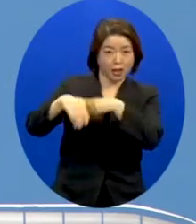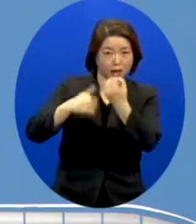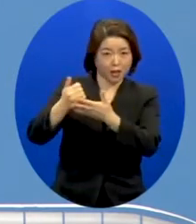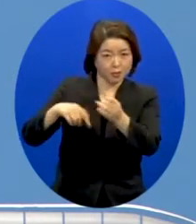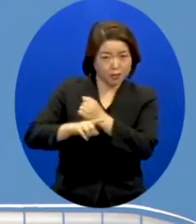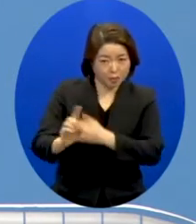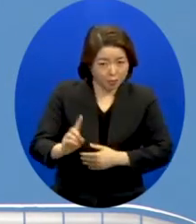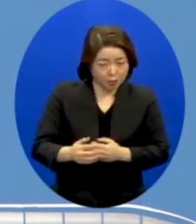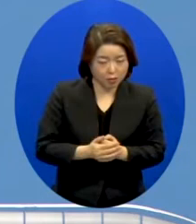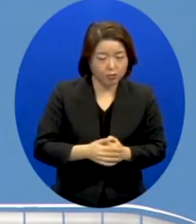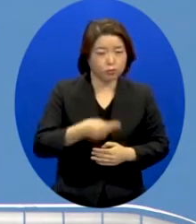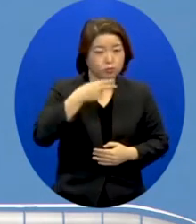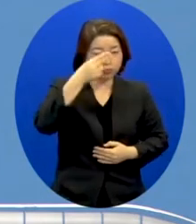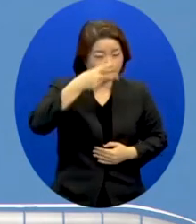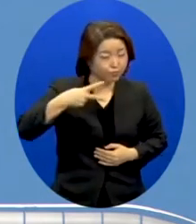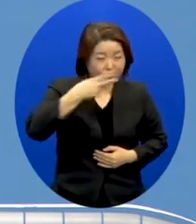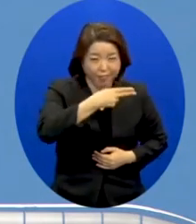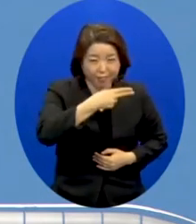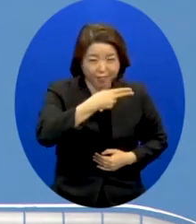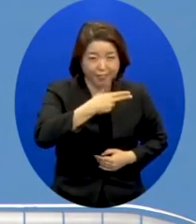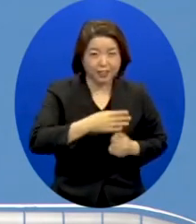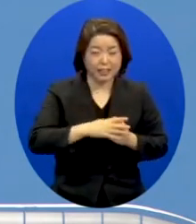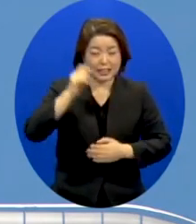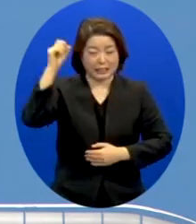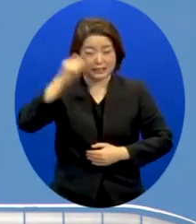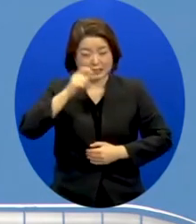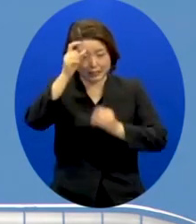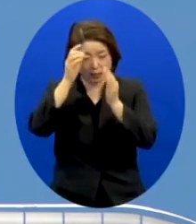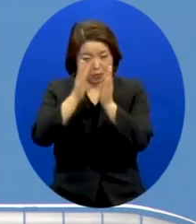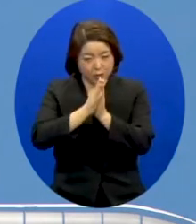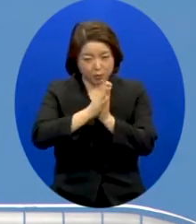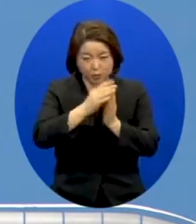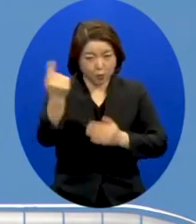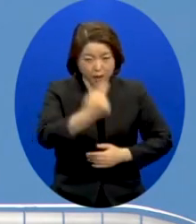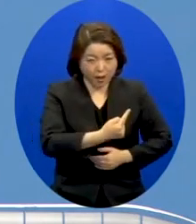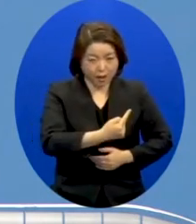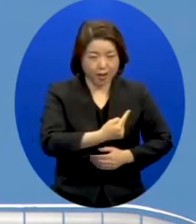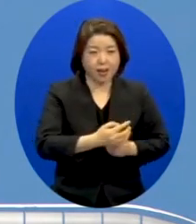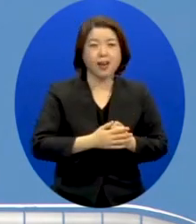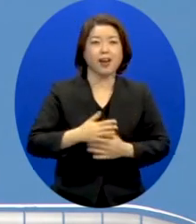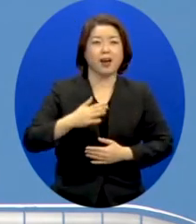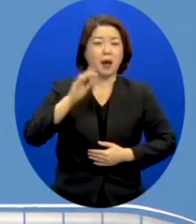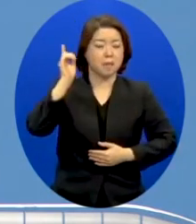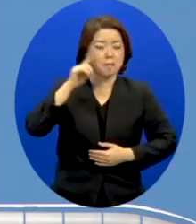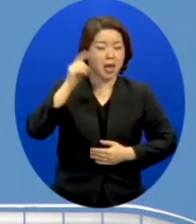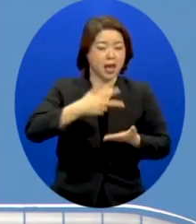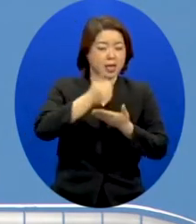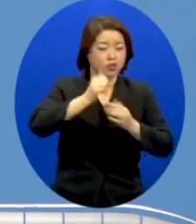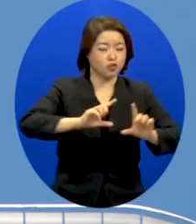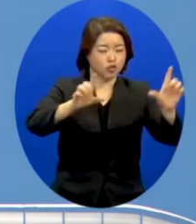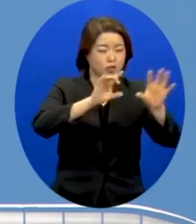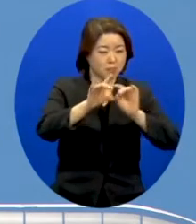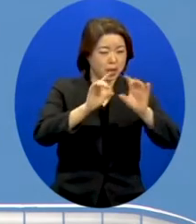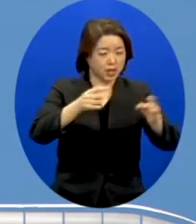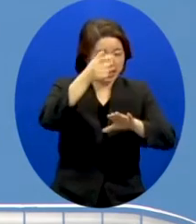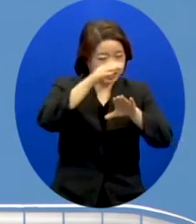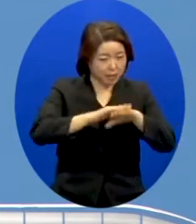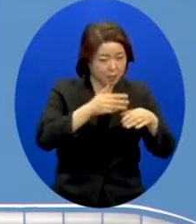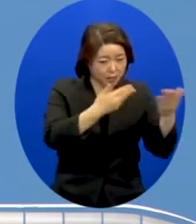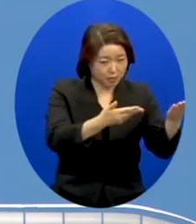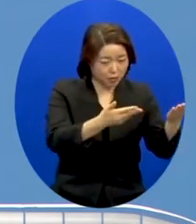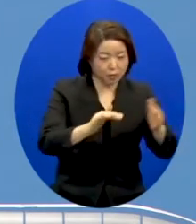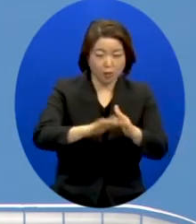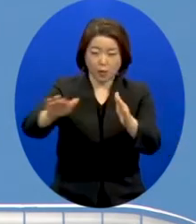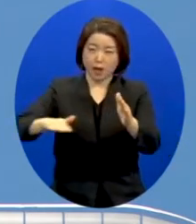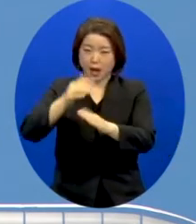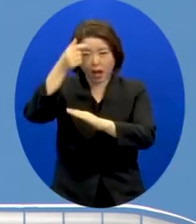술 좀 그만 마시라는 걸까 제 새벽기도 나오라는 걸까 매 주일마다 예배 들이라는 걸까 가 정엽이